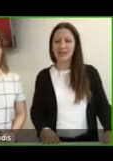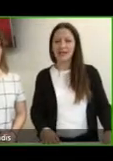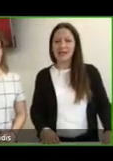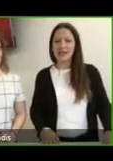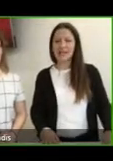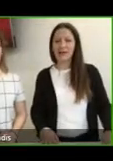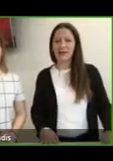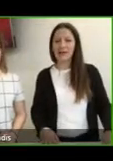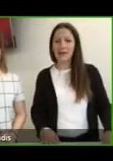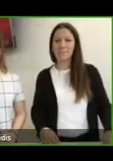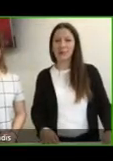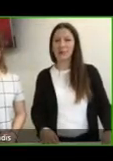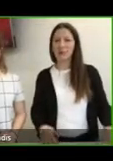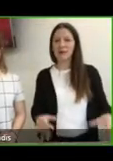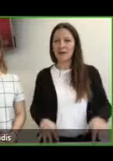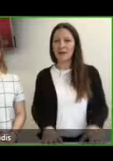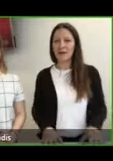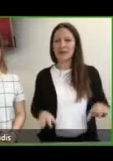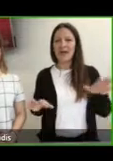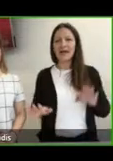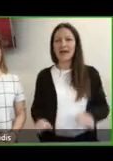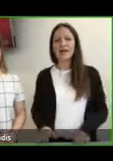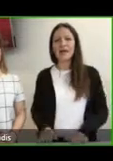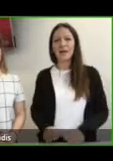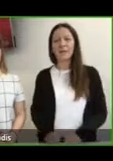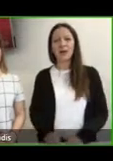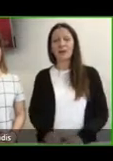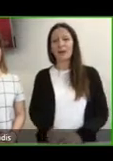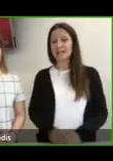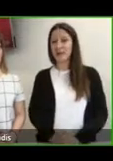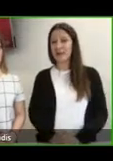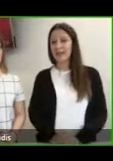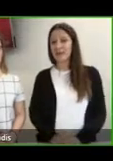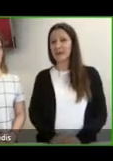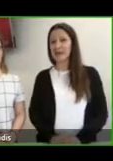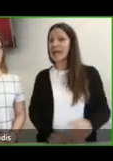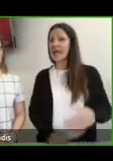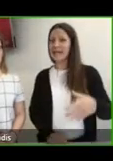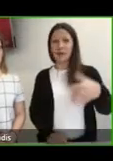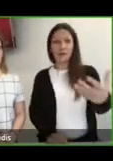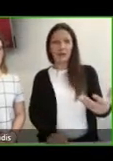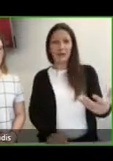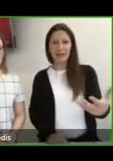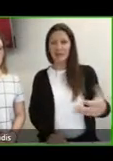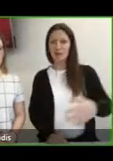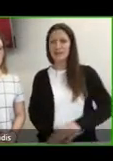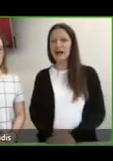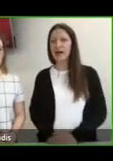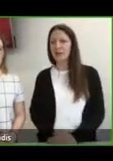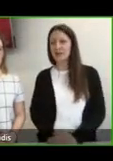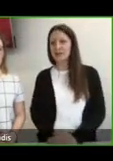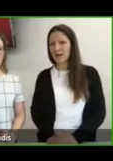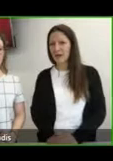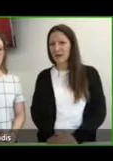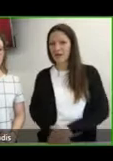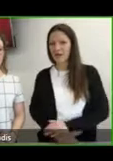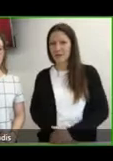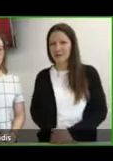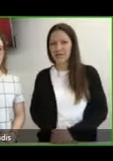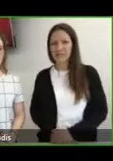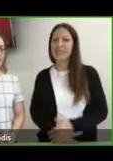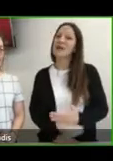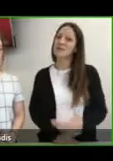personne. Et donc, on a le mandat en ECR et dans la citoyenneté à l'art du numérique. Et donc, l'éducation média est un des angles qu'on va